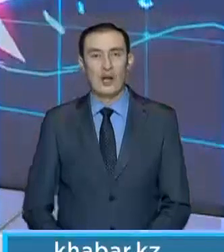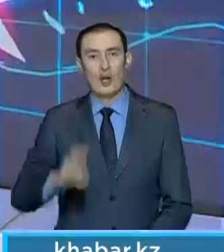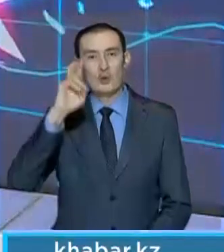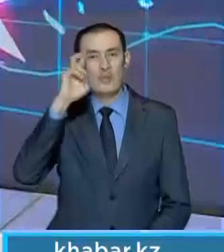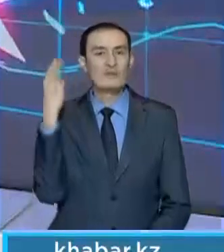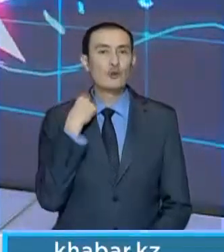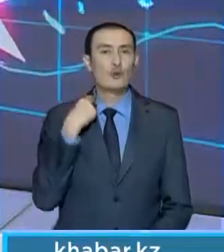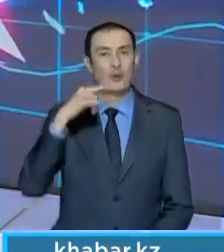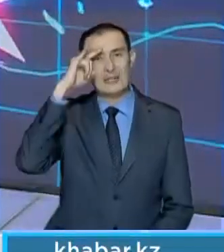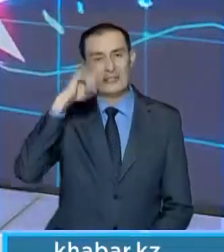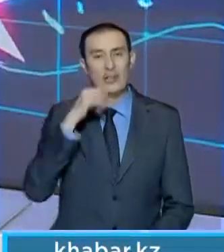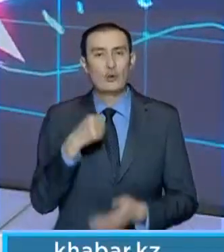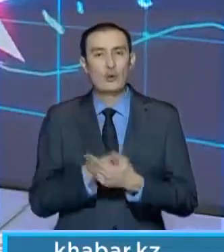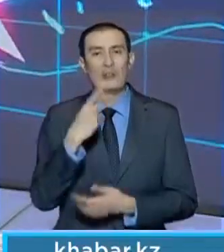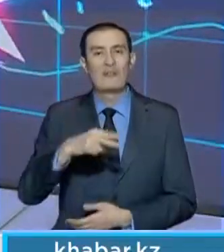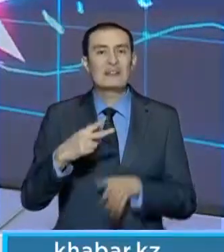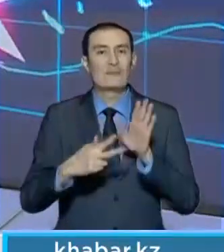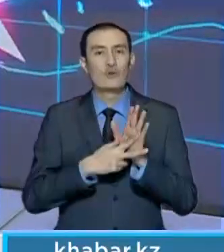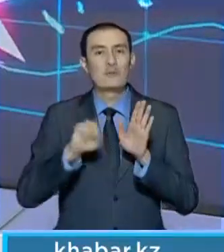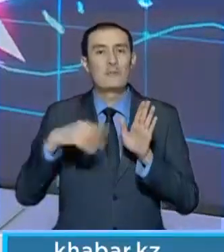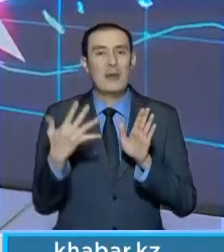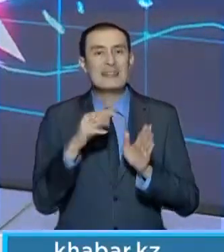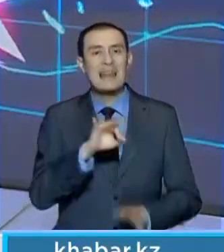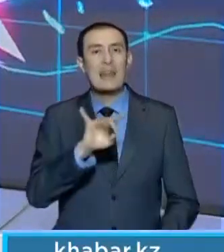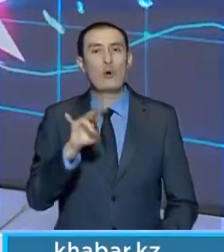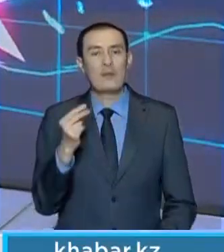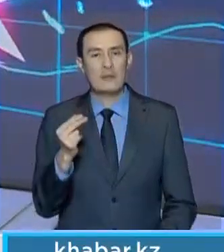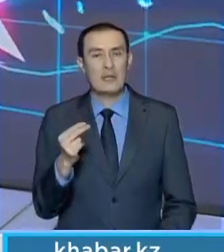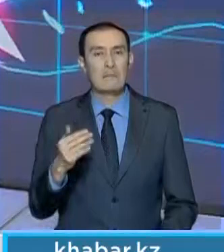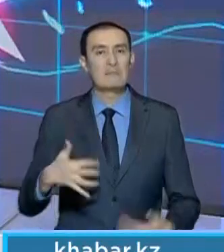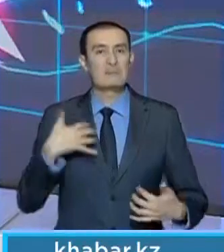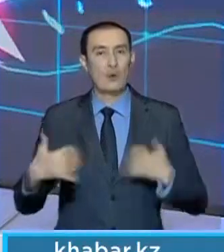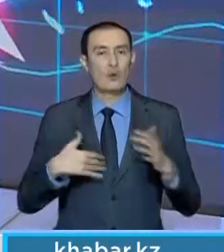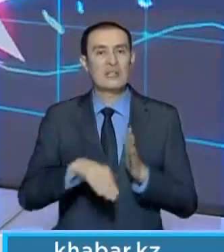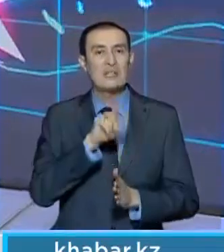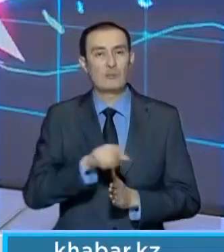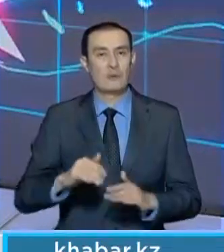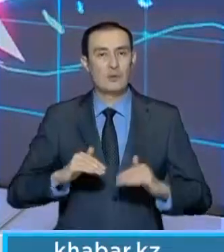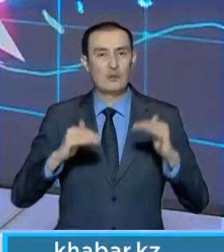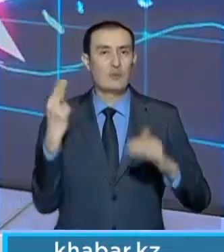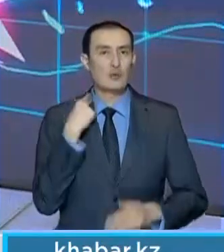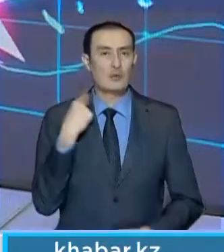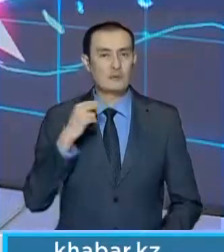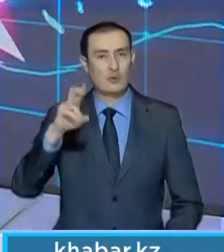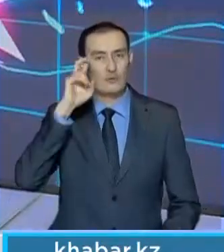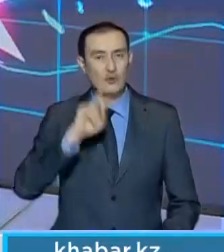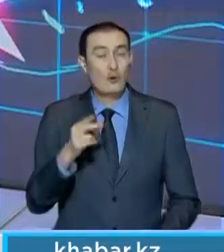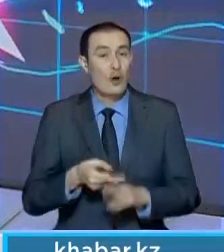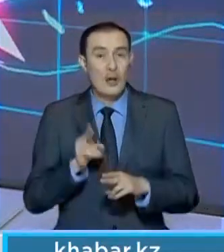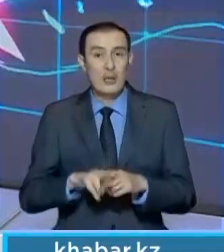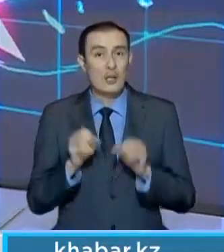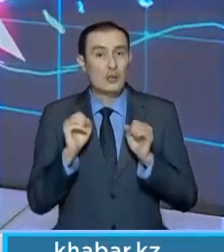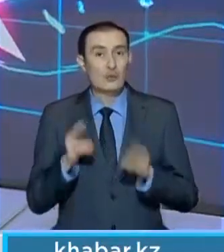Госдолг Казахстана достиг 28,5 триллионов тенге. Жилисмены обеспокоены растущим долгом страны. Они считают, что это